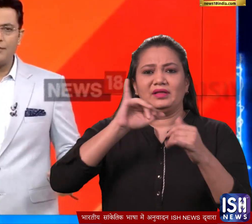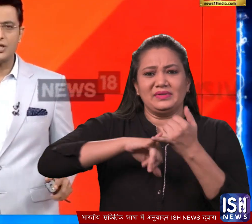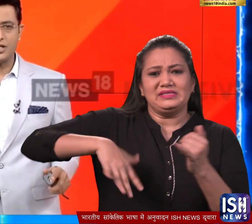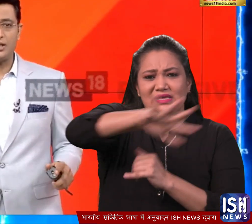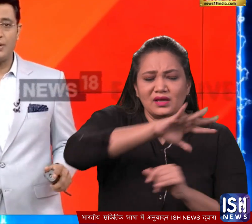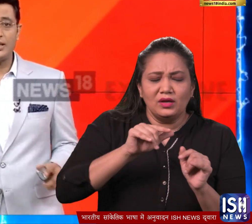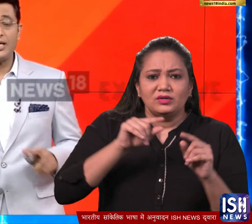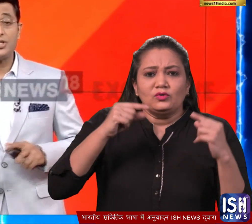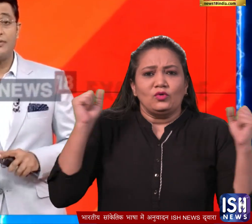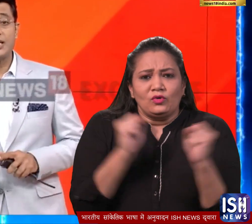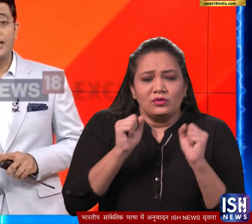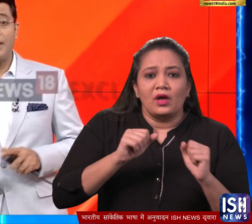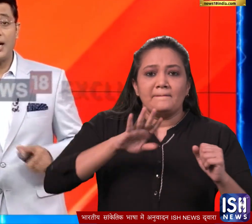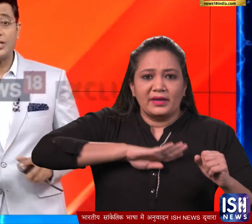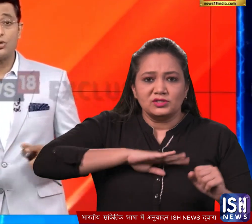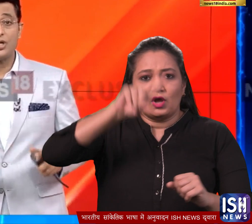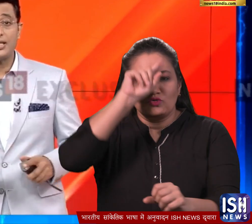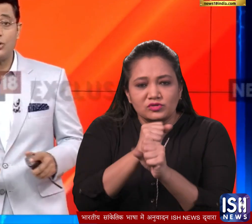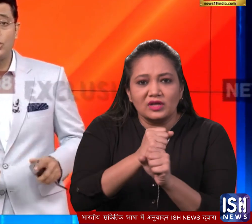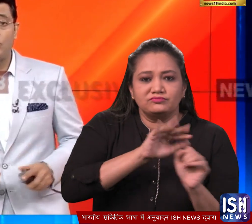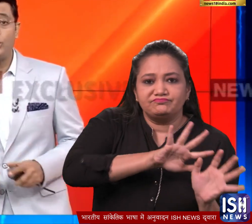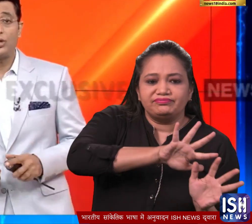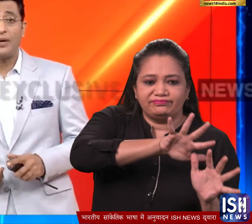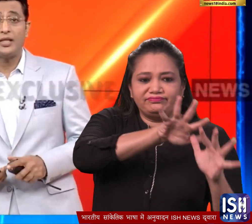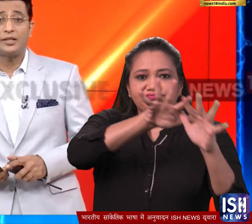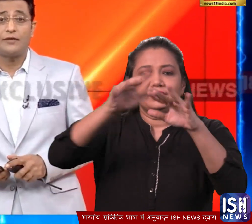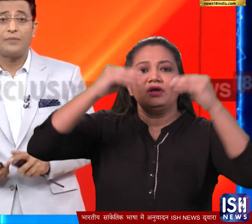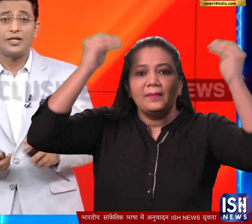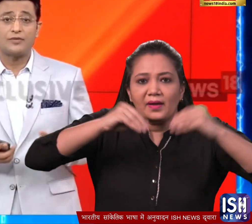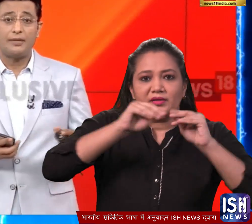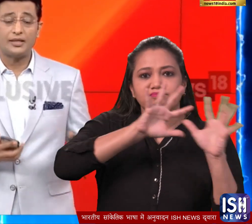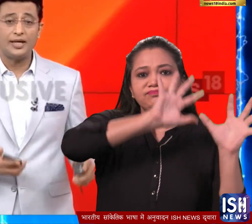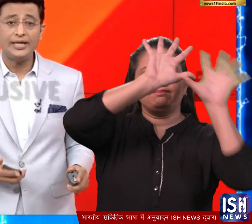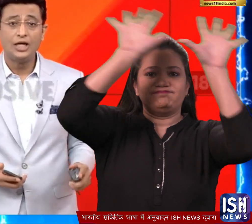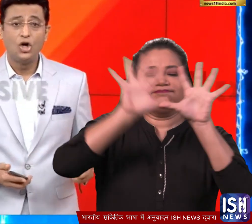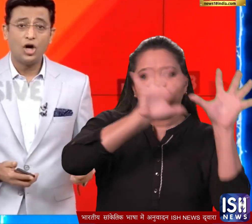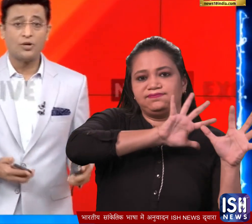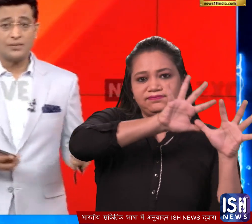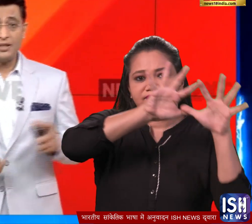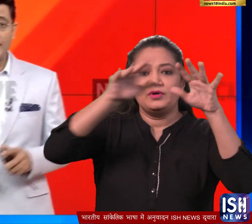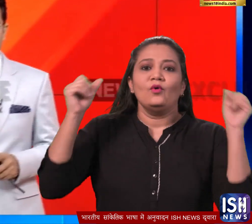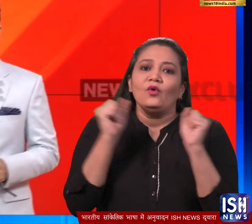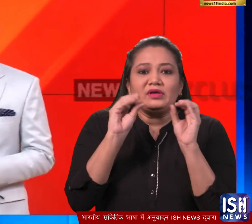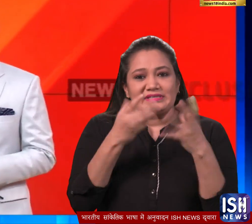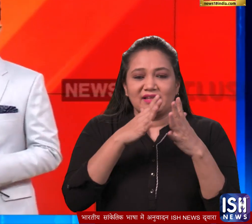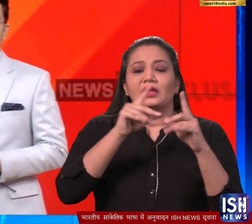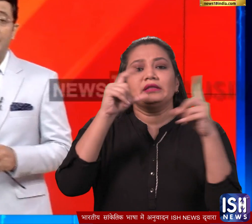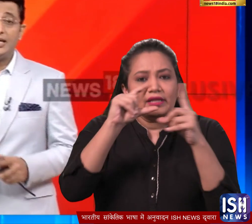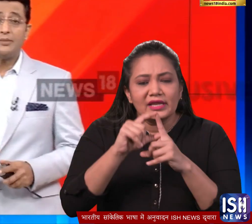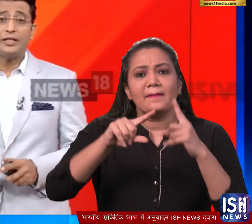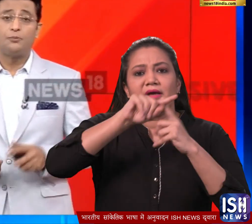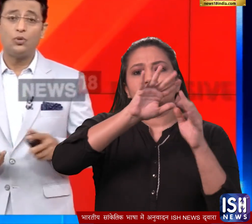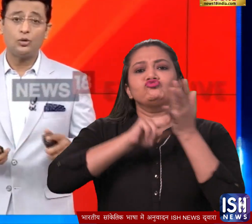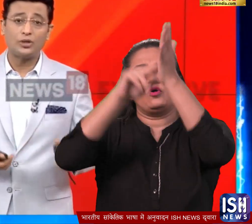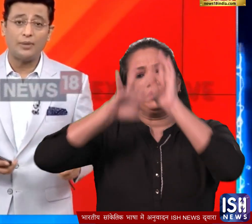कम दबाव का क्षेत्र बना था, जिसकी वजह से महाराष्ट्र, गुजरात से होते हुए उत्तर भारत की तरफ बारिश वाले बादल आए और मौसम बदल गया, जिसका असर